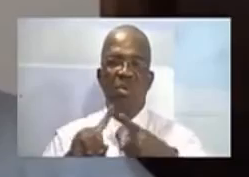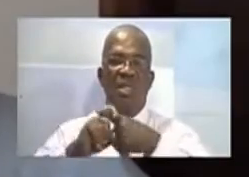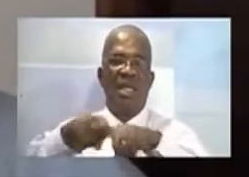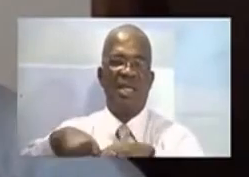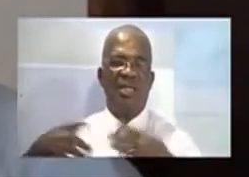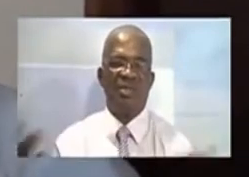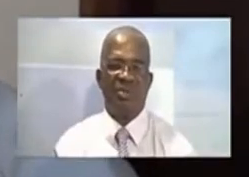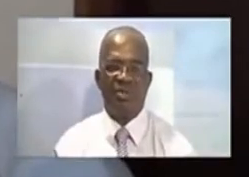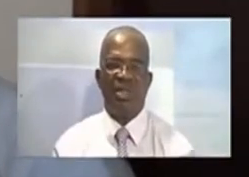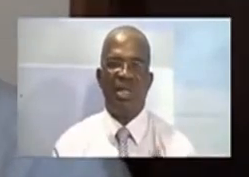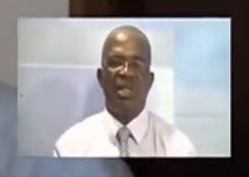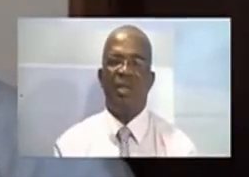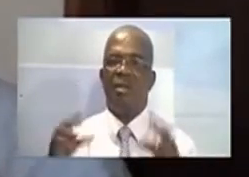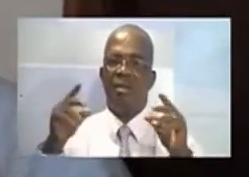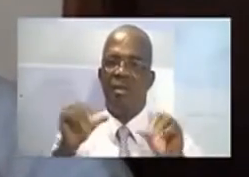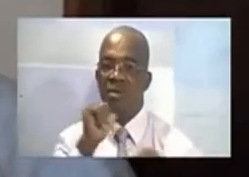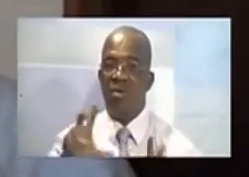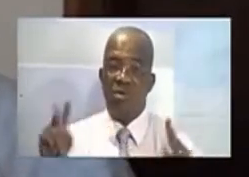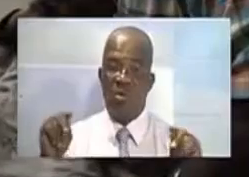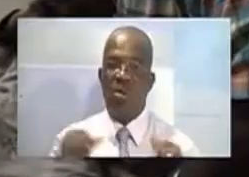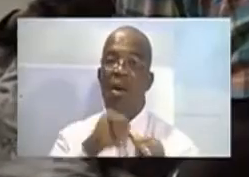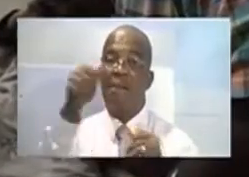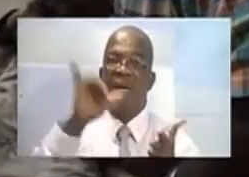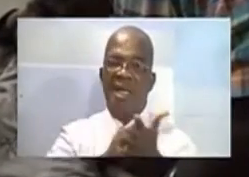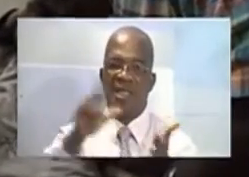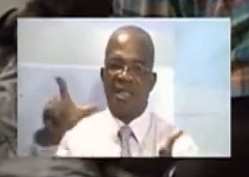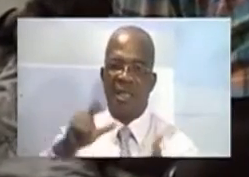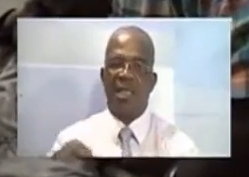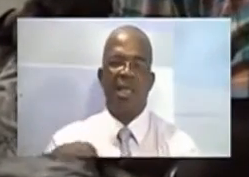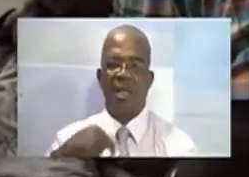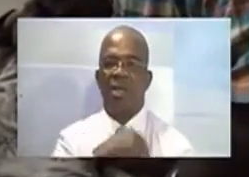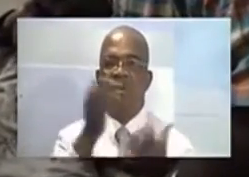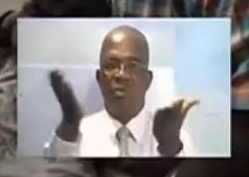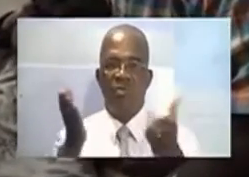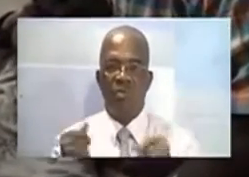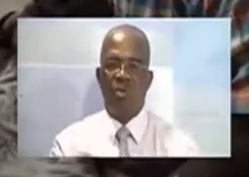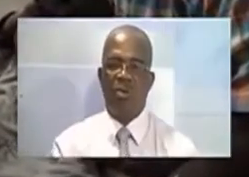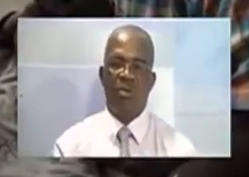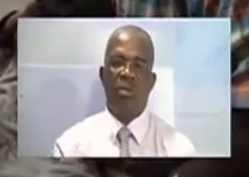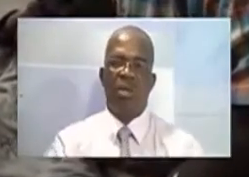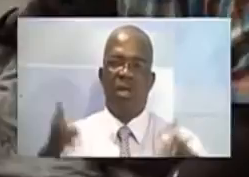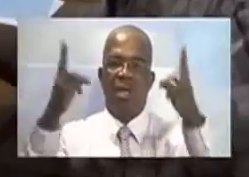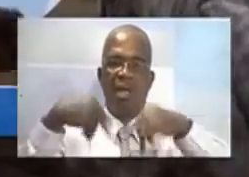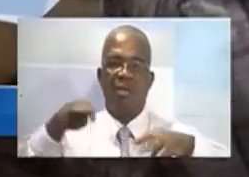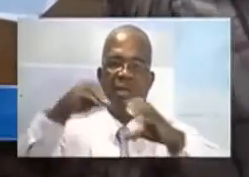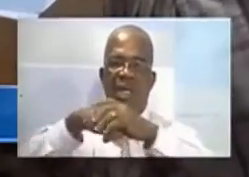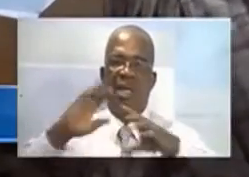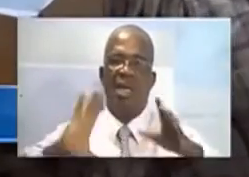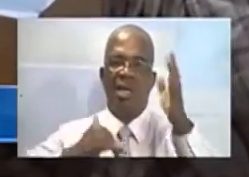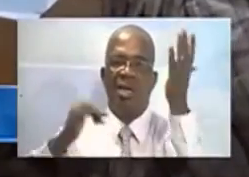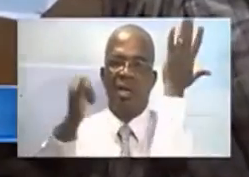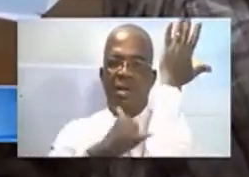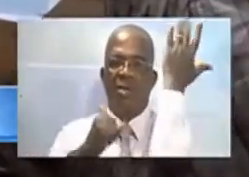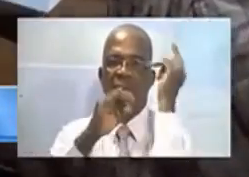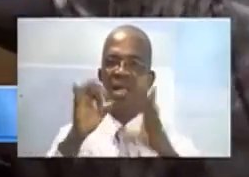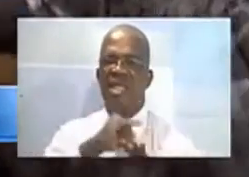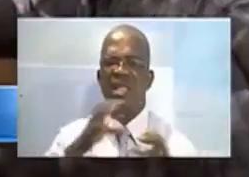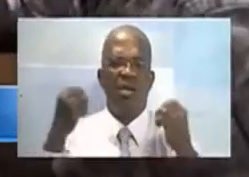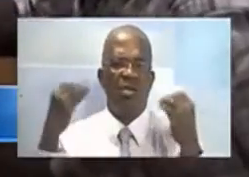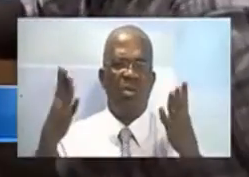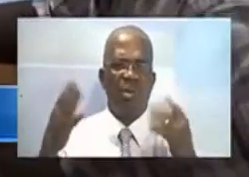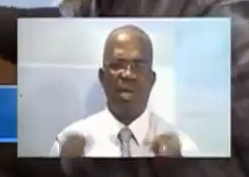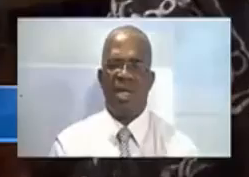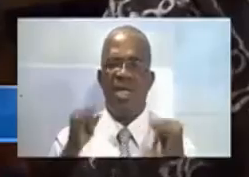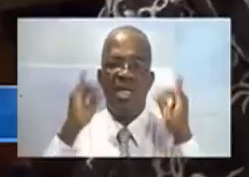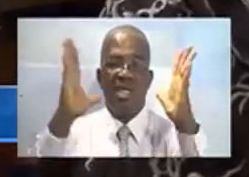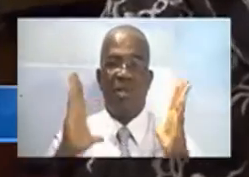installer afin de pouvoir reprendre nos activités. Ils étaient environ 1100, les Ivoiriens qui étaient réfugiés au Mali. Avec le retour